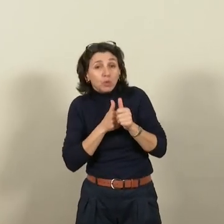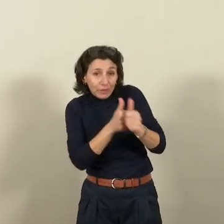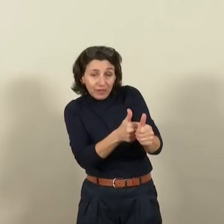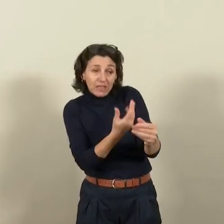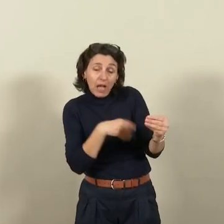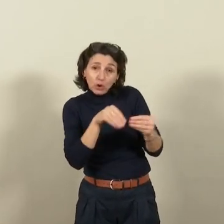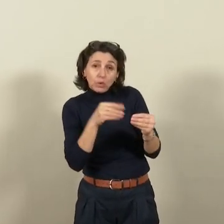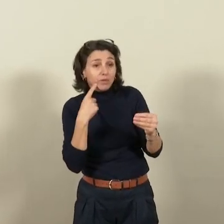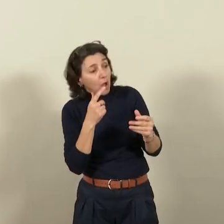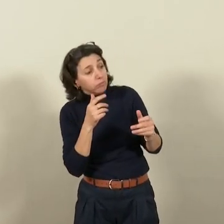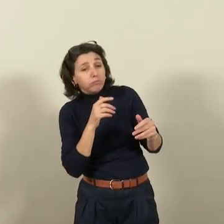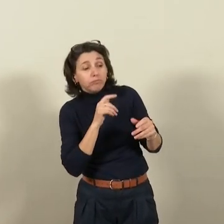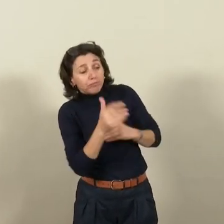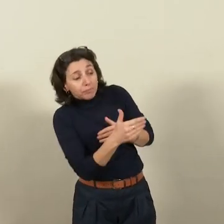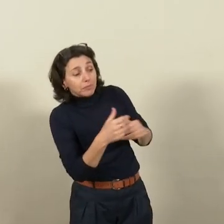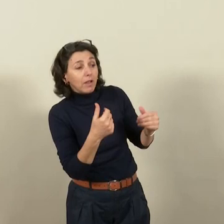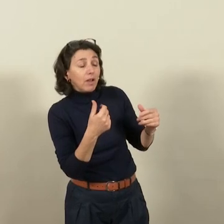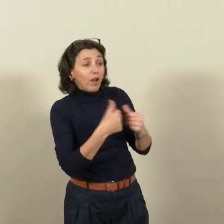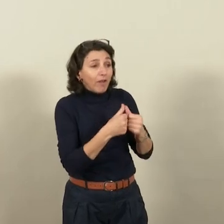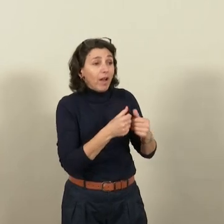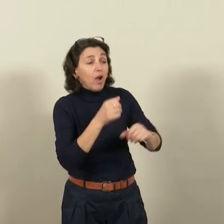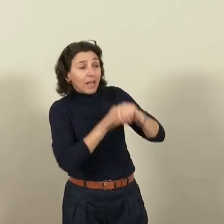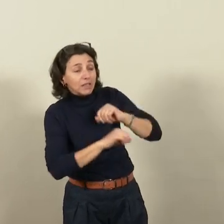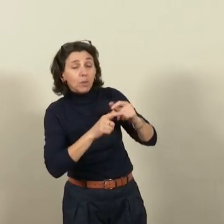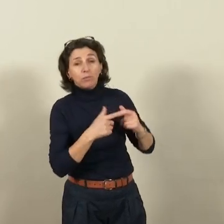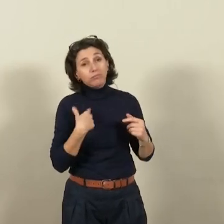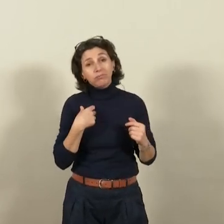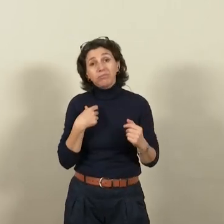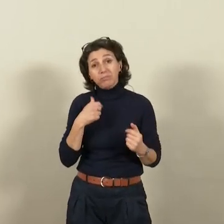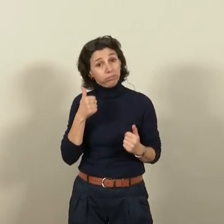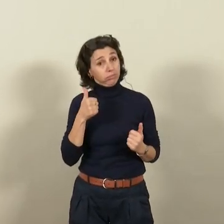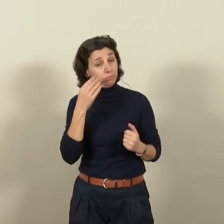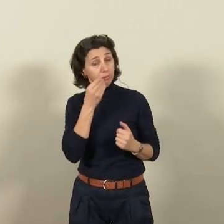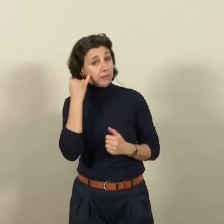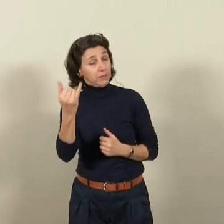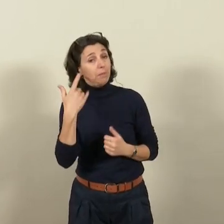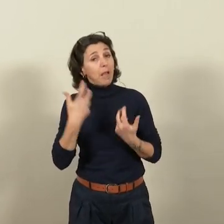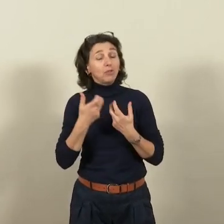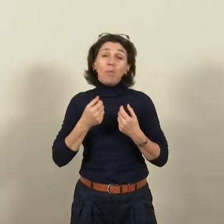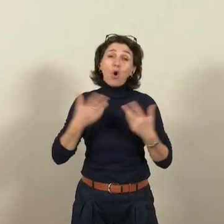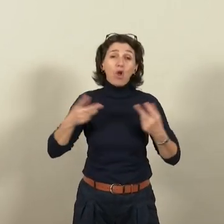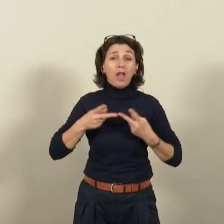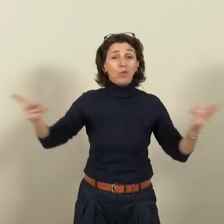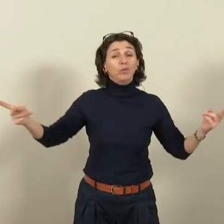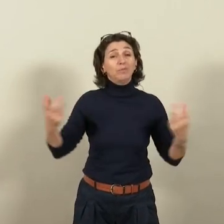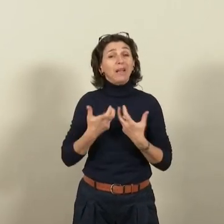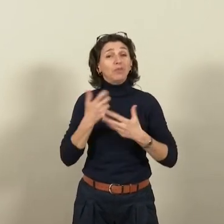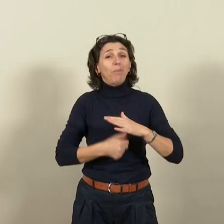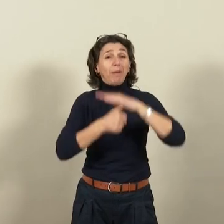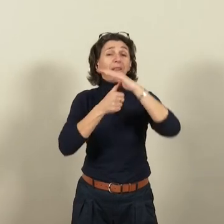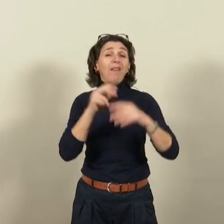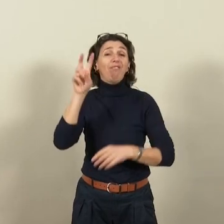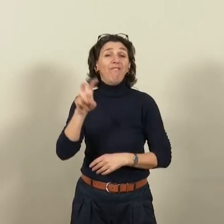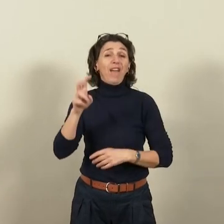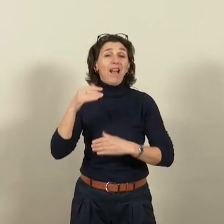fassiez pour toutes vos le fassiez pour toutes vos grandes annonces je pense par exemple à l'opération capital verte qui est un échec notamment